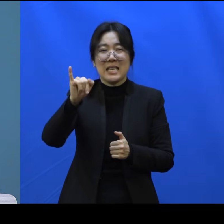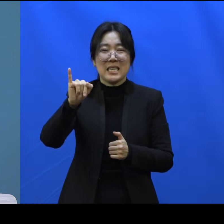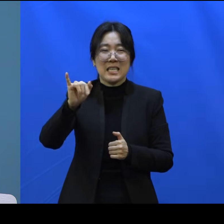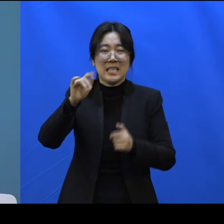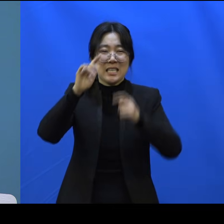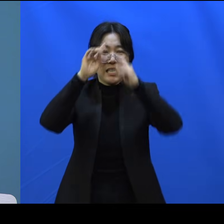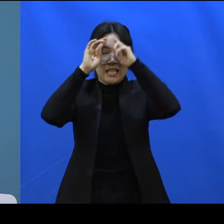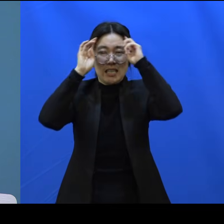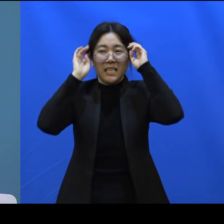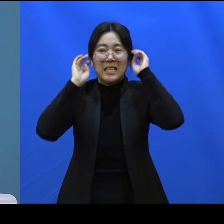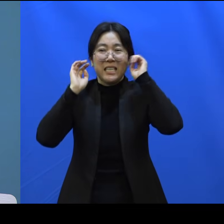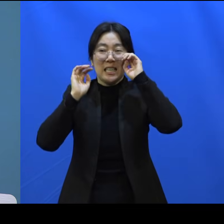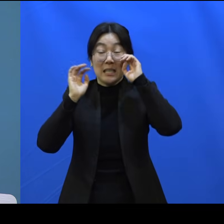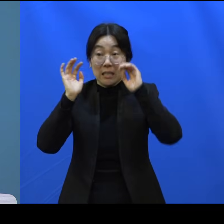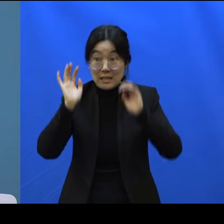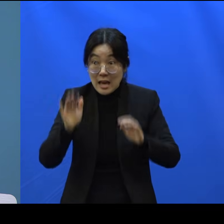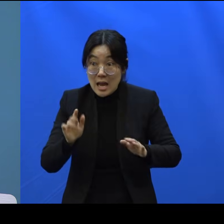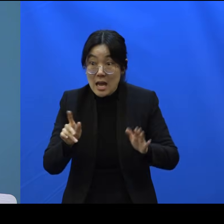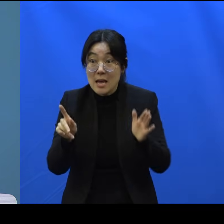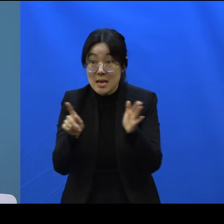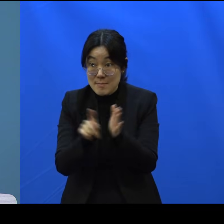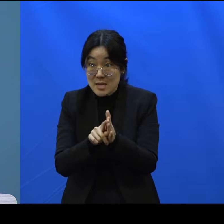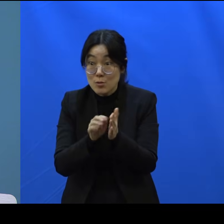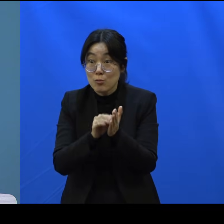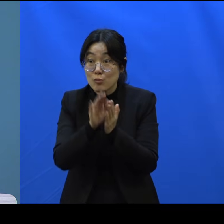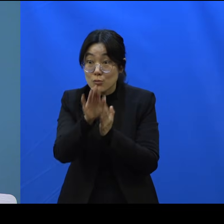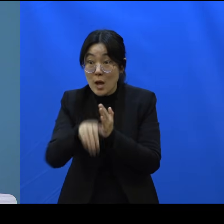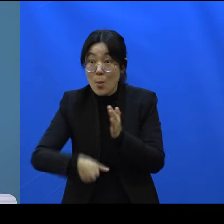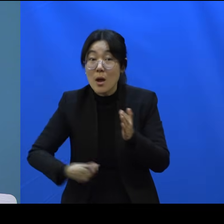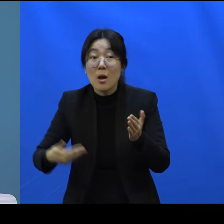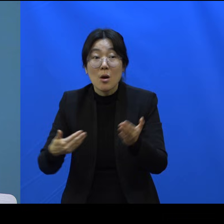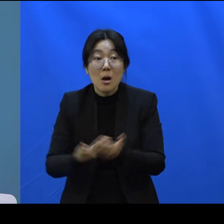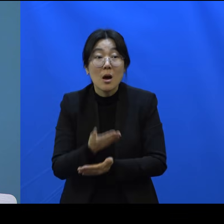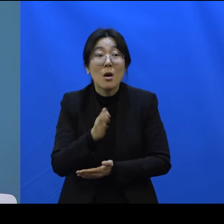근데요, 회심하고 난 뒤에 다 까발렸어요.